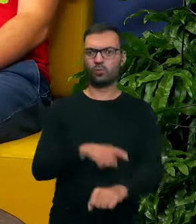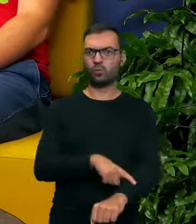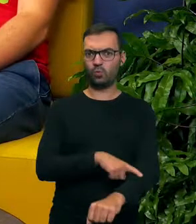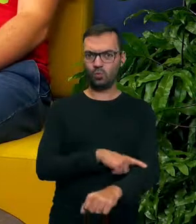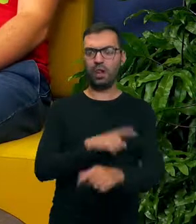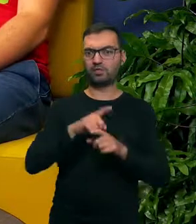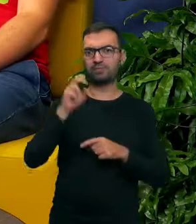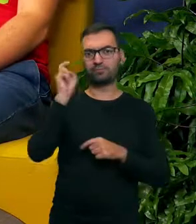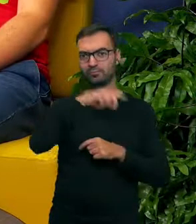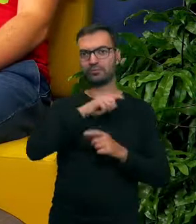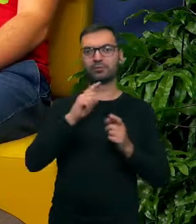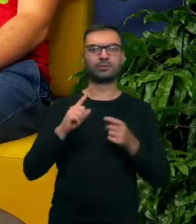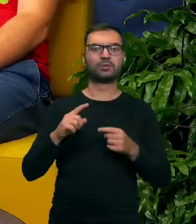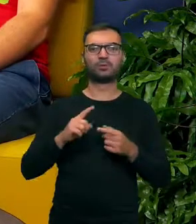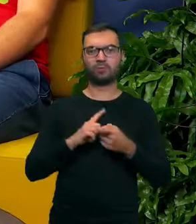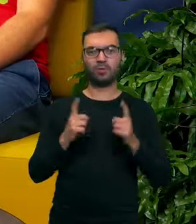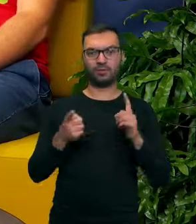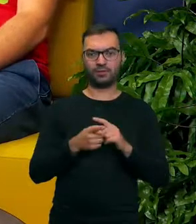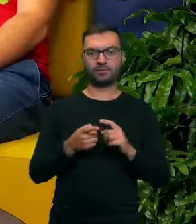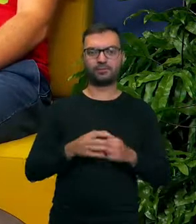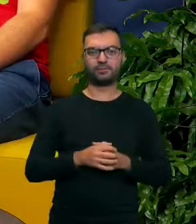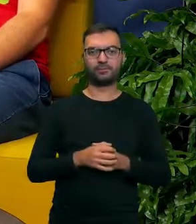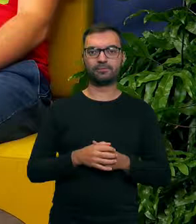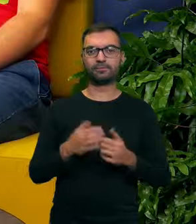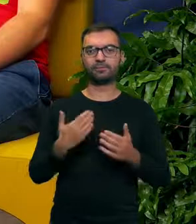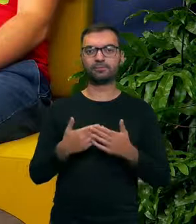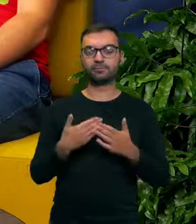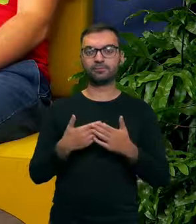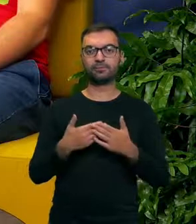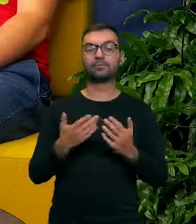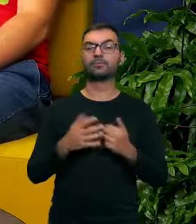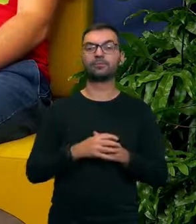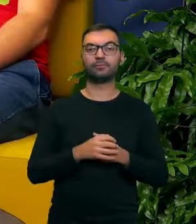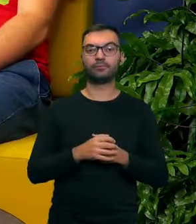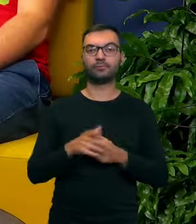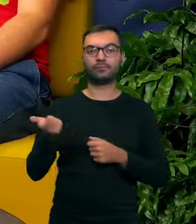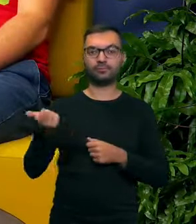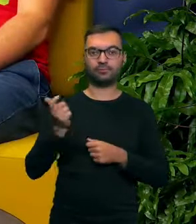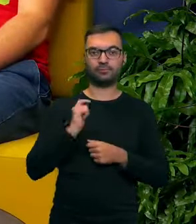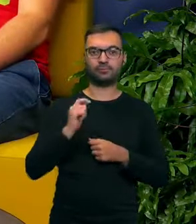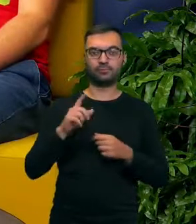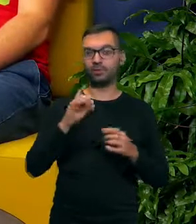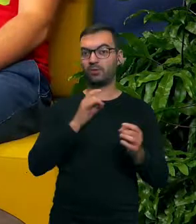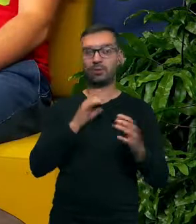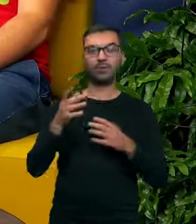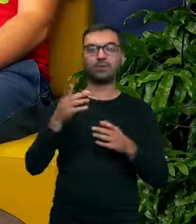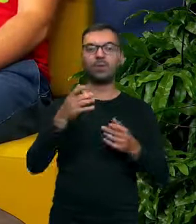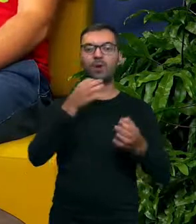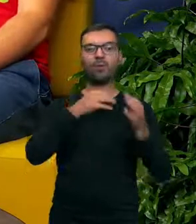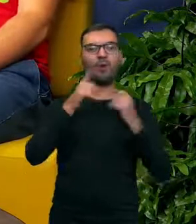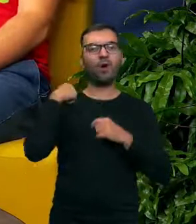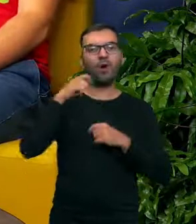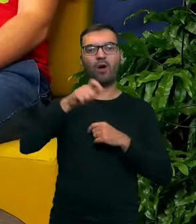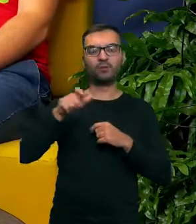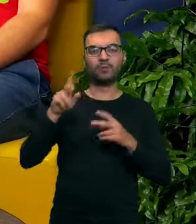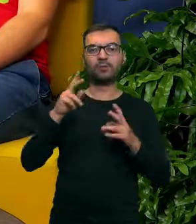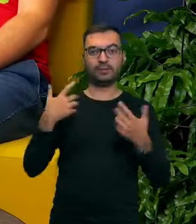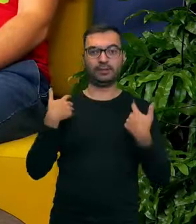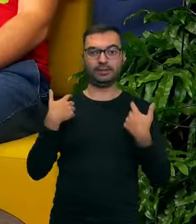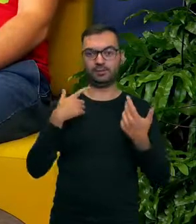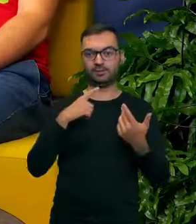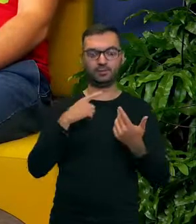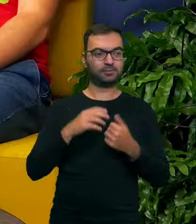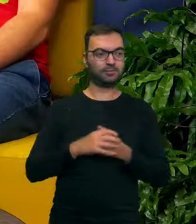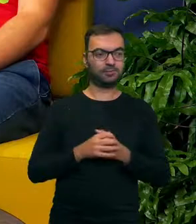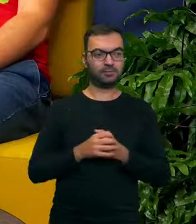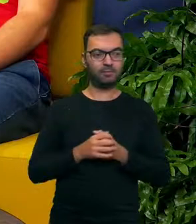takich ciekawszych spotkań, bo też usłyszeliśmy, że tak powiem, z pierwszej ręki właśnie relacje osób, które mogę